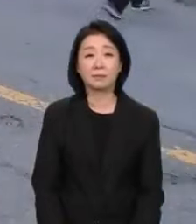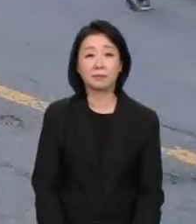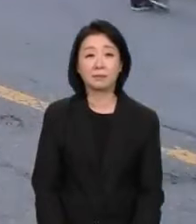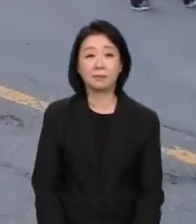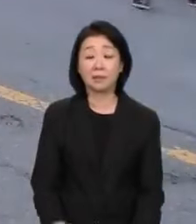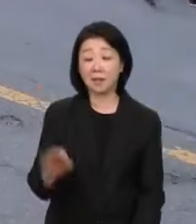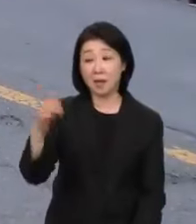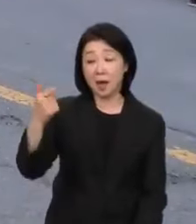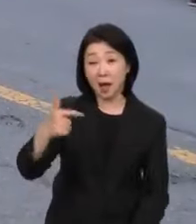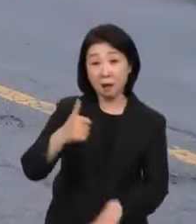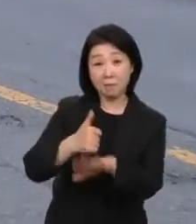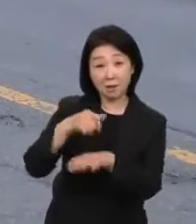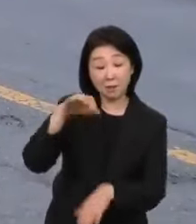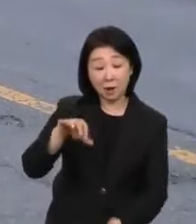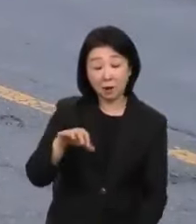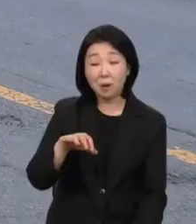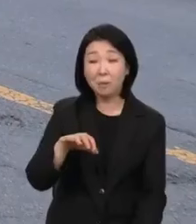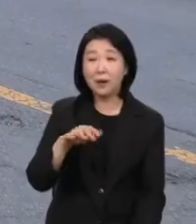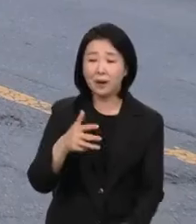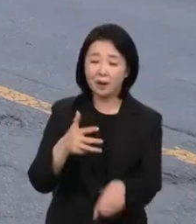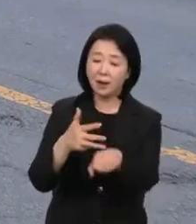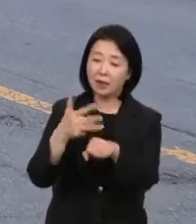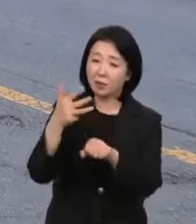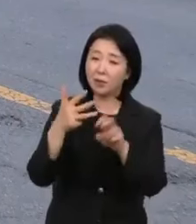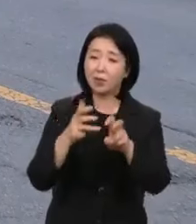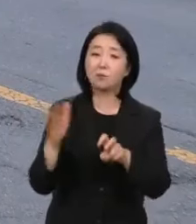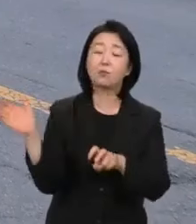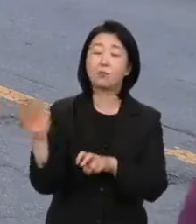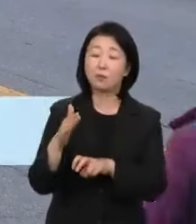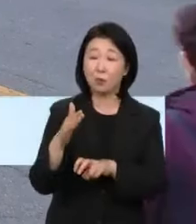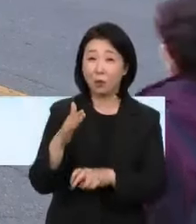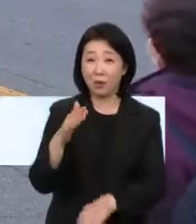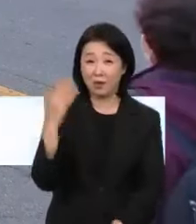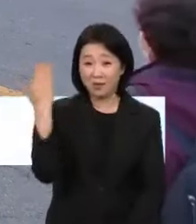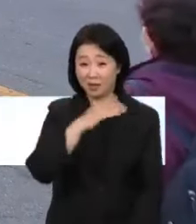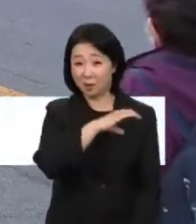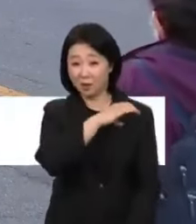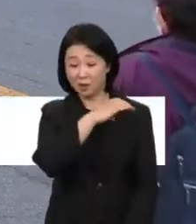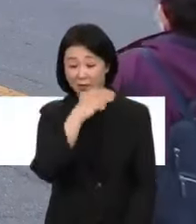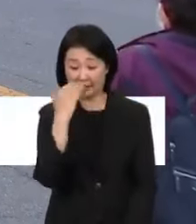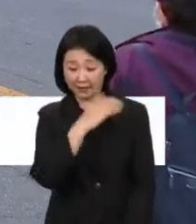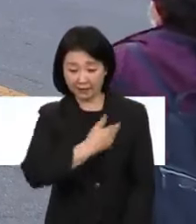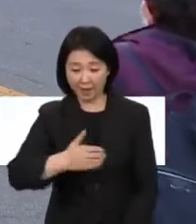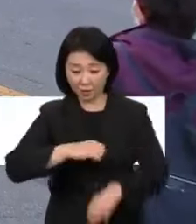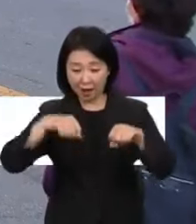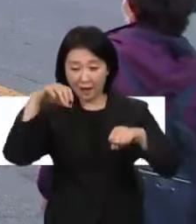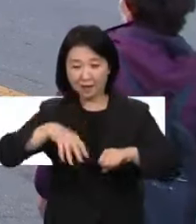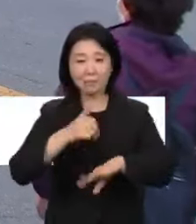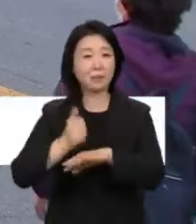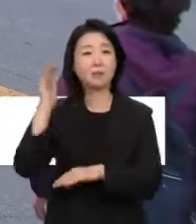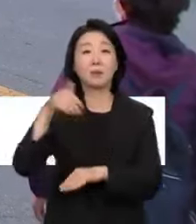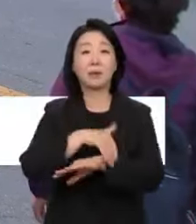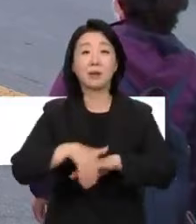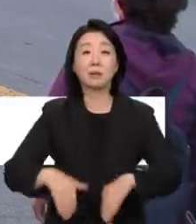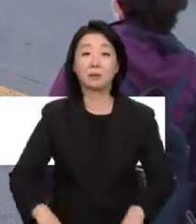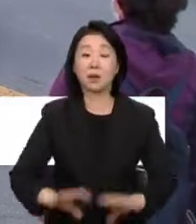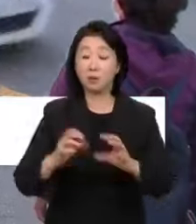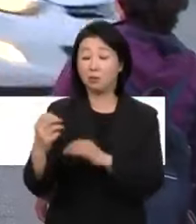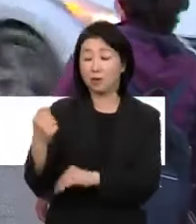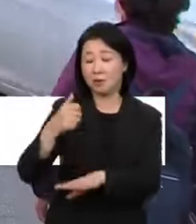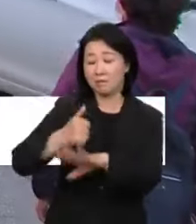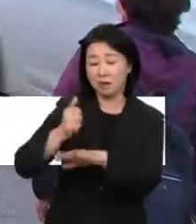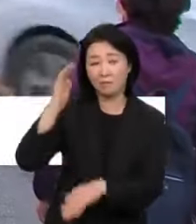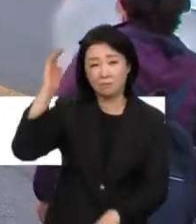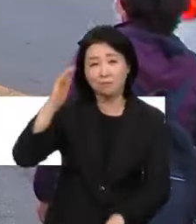네, 한 위원장은 조금 뒤 저녁 8시 20분부터 이 청계광장에서 마지막 유세를 펼칩니다. 그동안 국민의힘은 막판 유세를